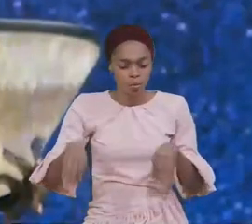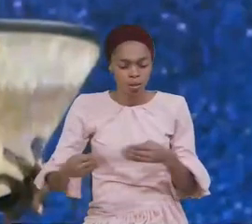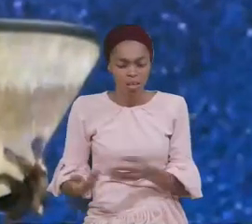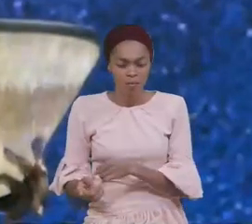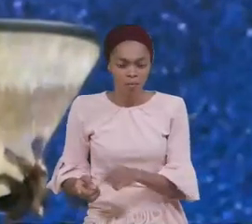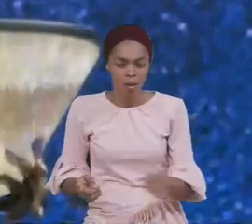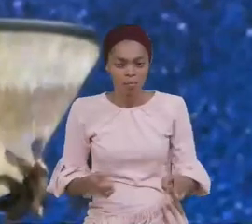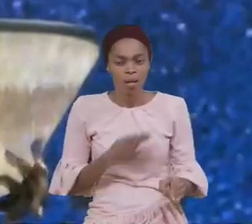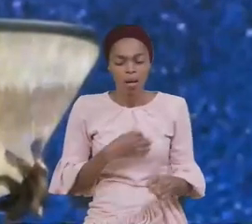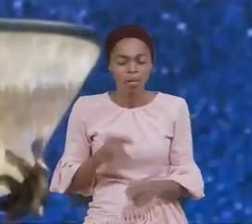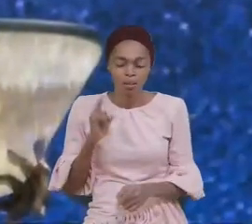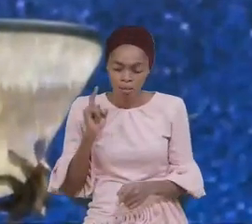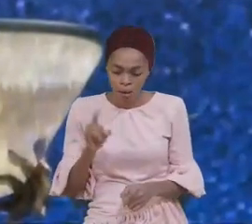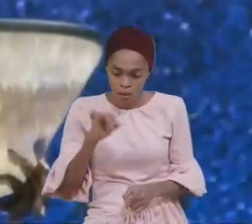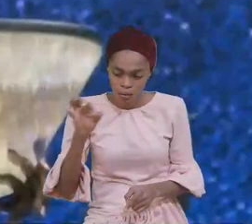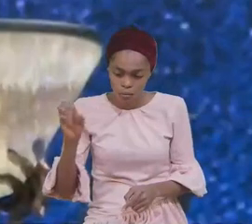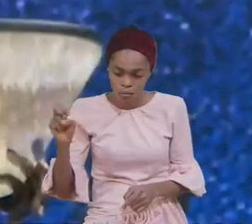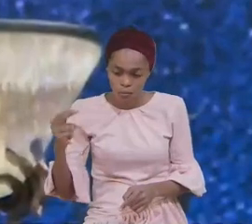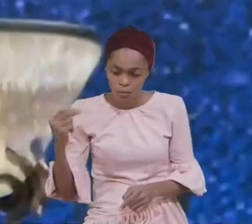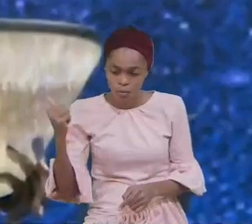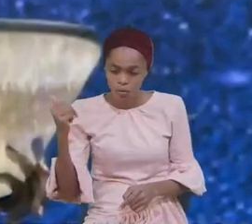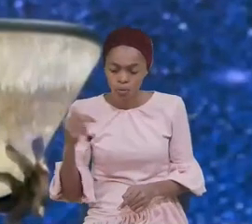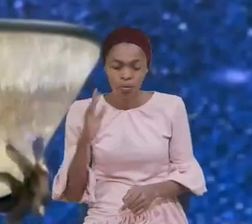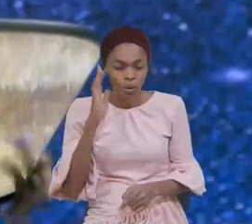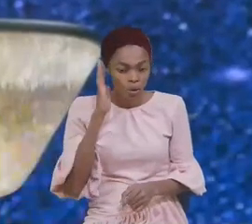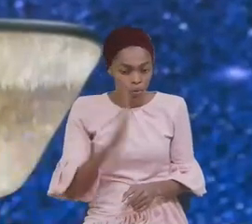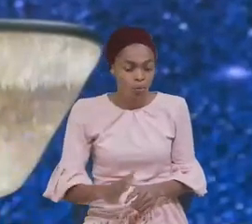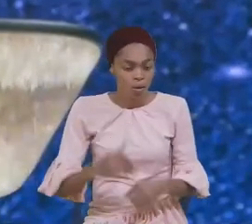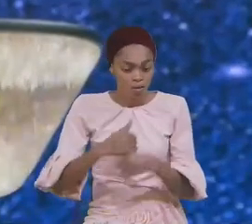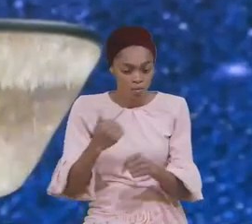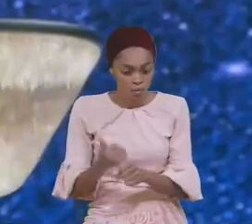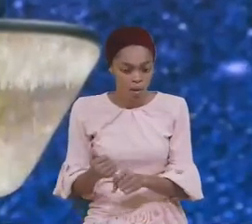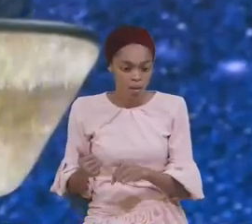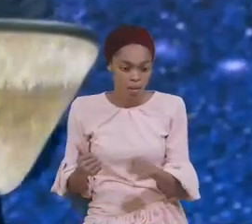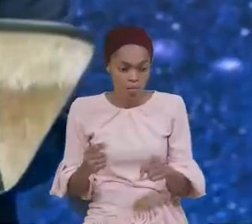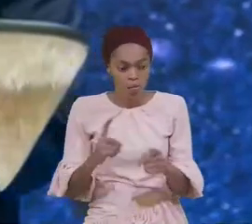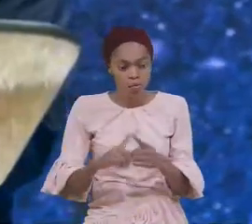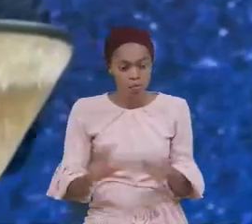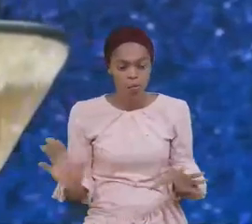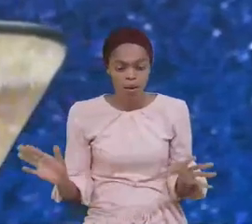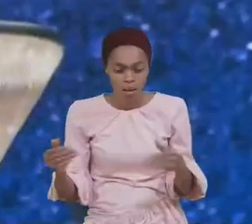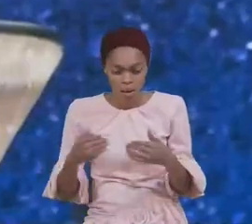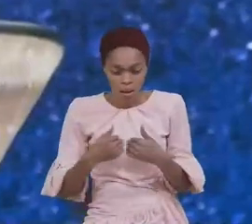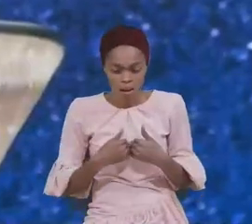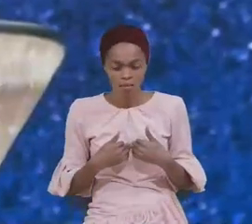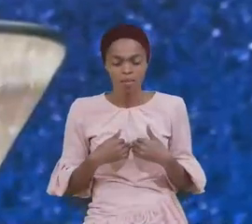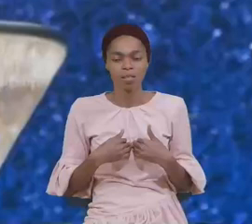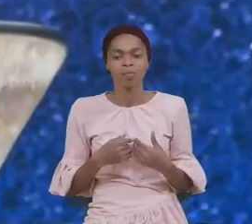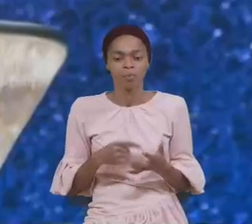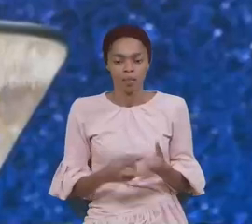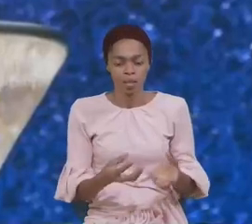c'est toi qui les en mettra en possession. Et le verset 8 dit,